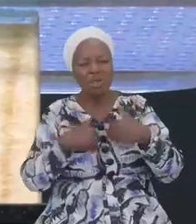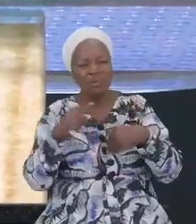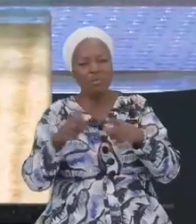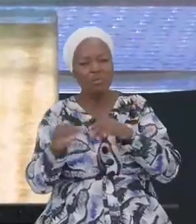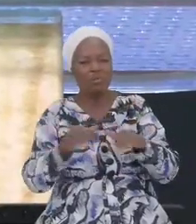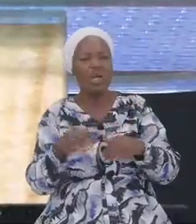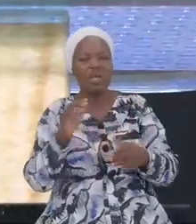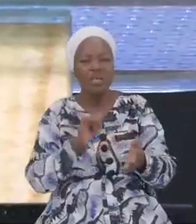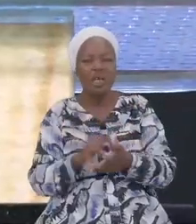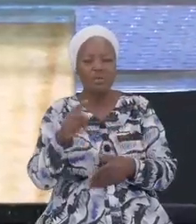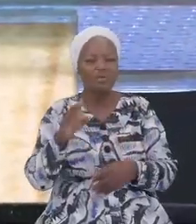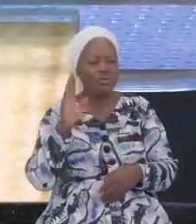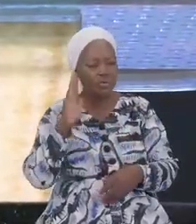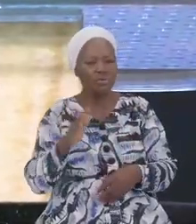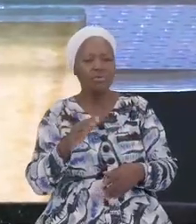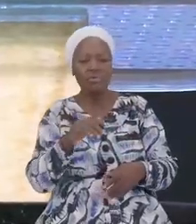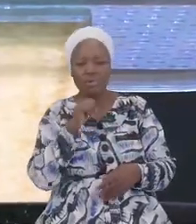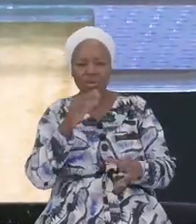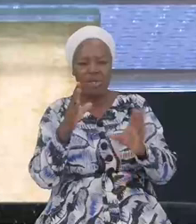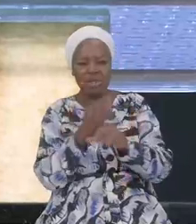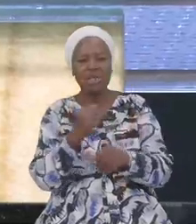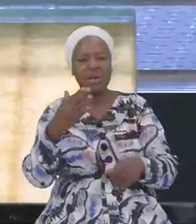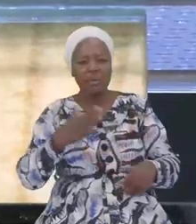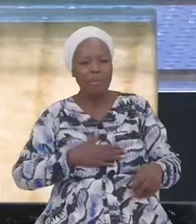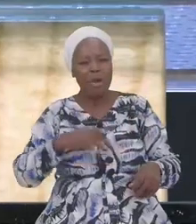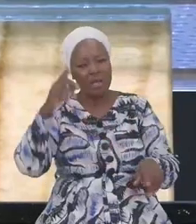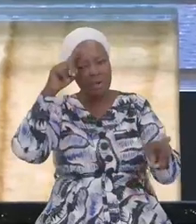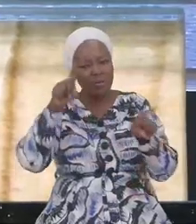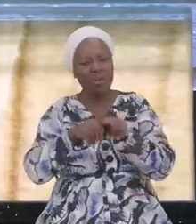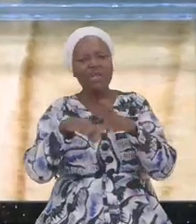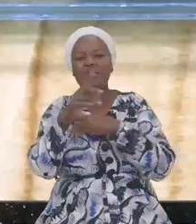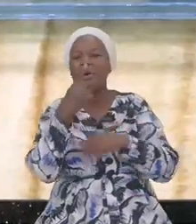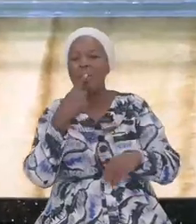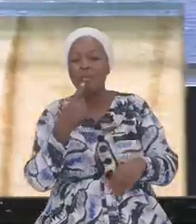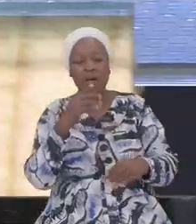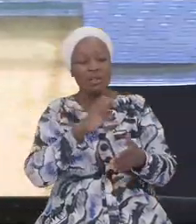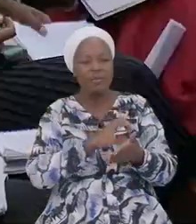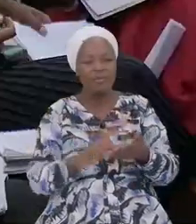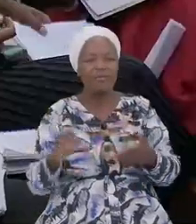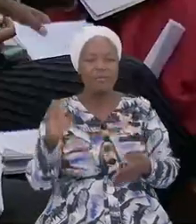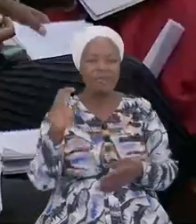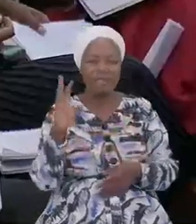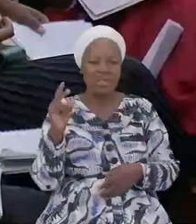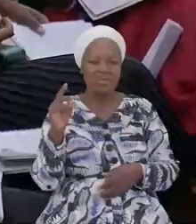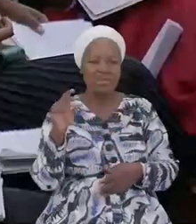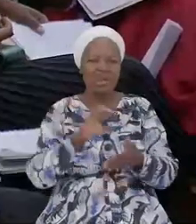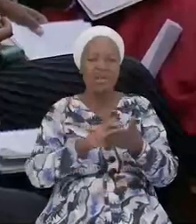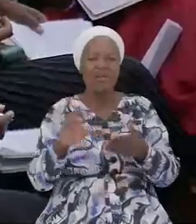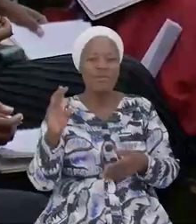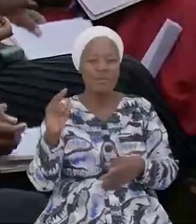Qu'est-ce que tu dois faire? Et qu'est-ce que tu fais? Et tu énumères mes lois. Et tu as mon alliance à la bouche. Verset